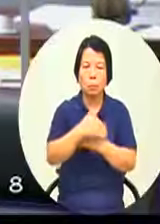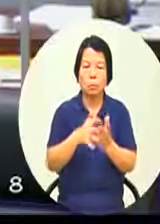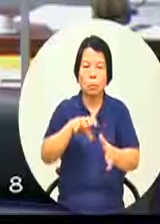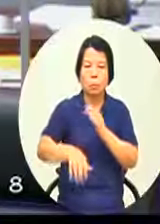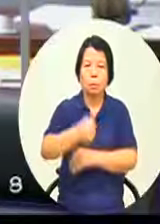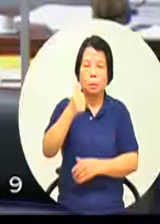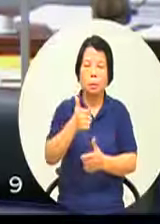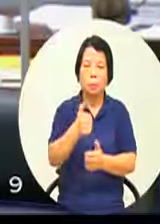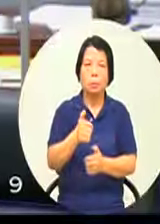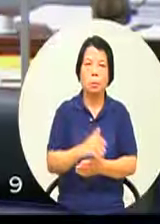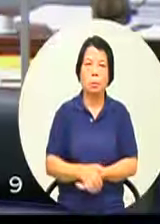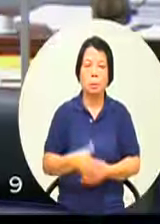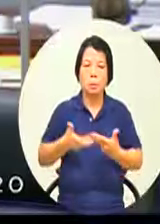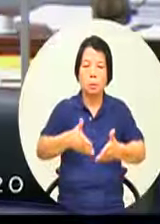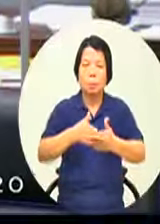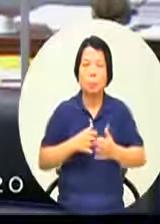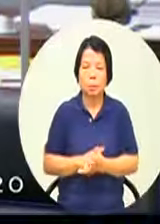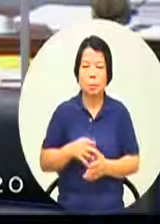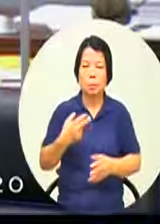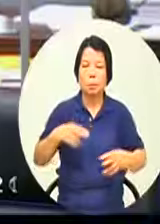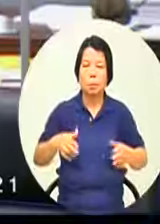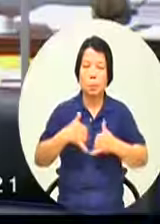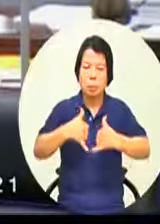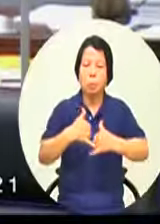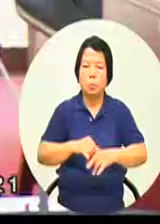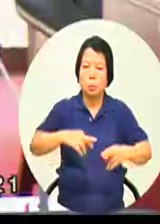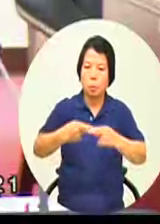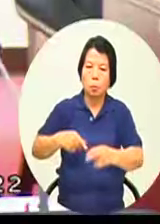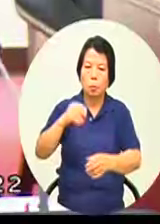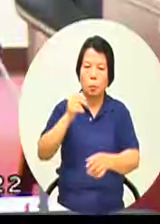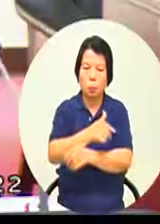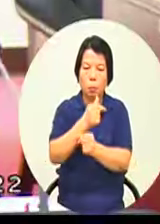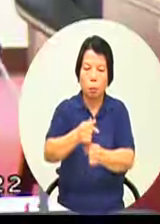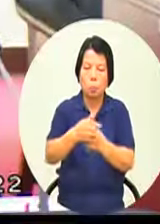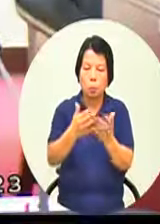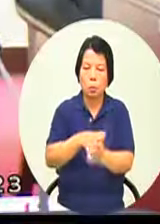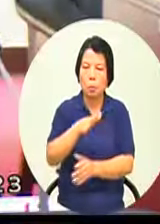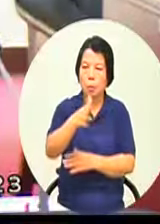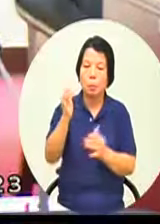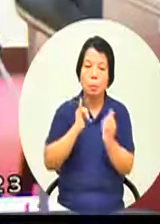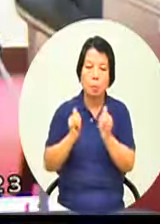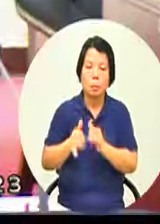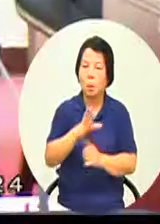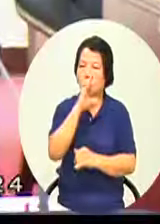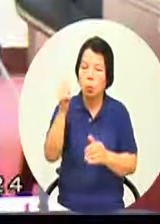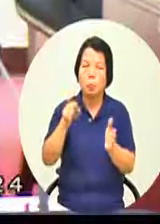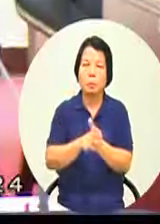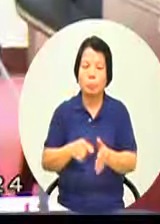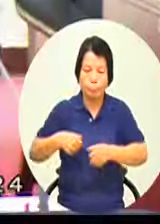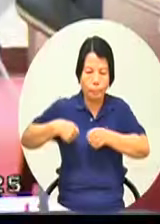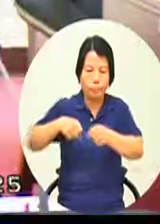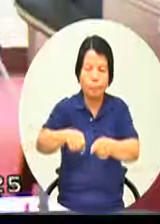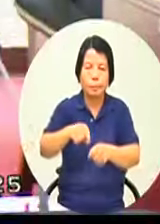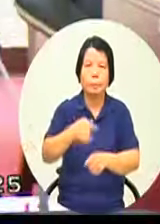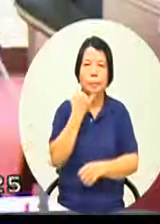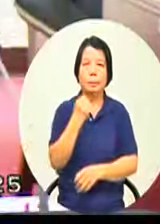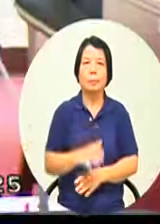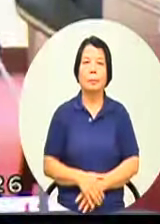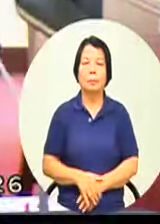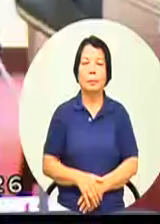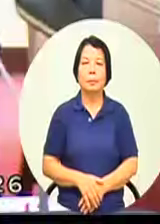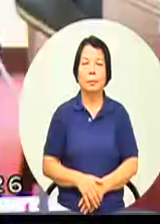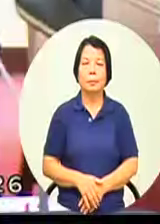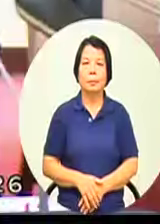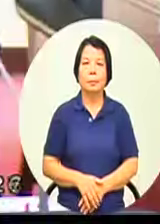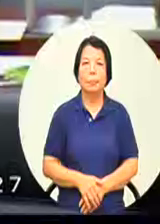长。重点就是快点把它修复完成，让大家有一条安全的路可以回家。重点在这里，谢谢您局长，